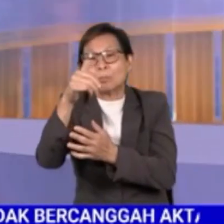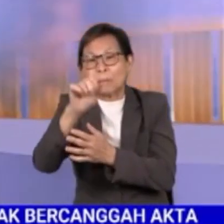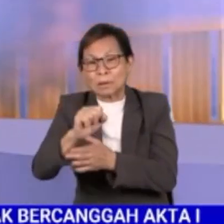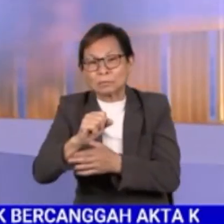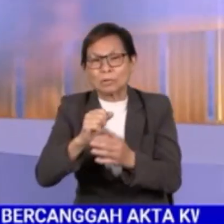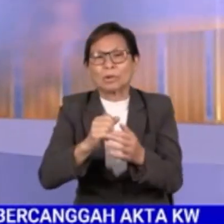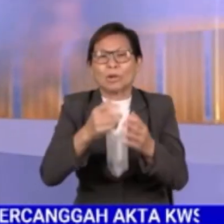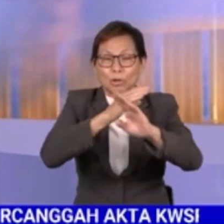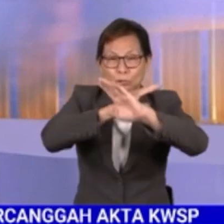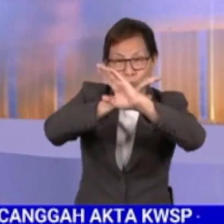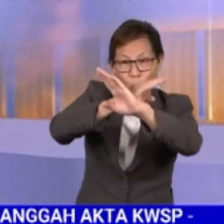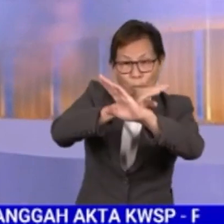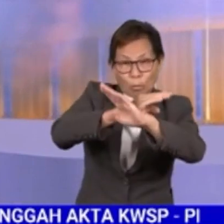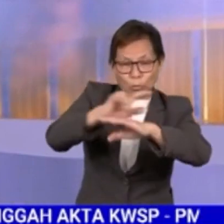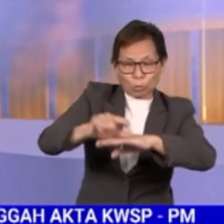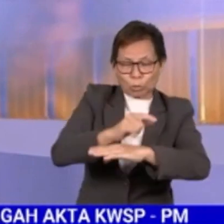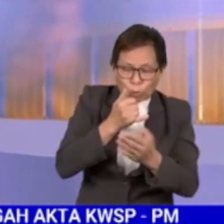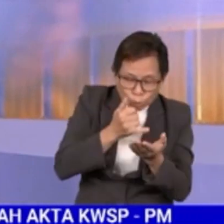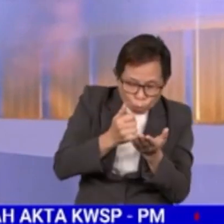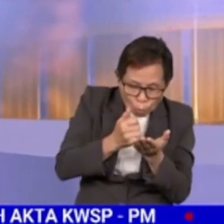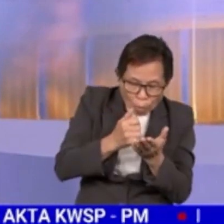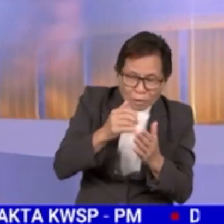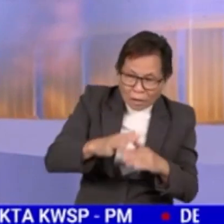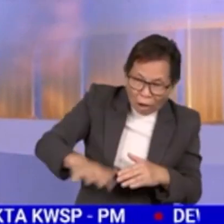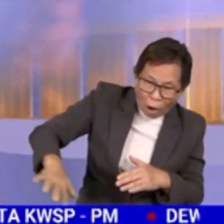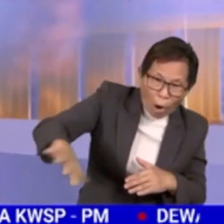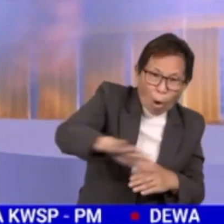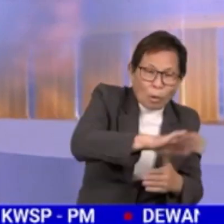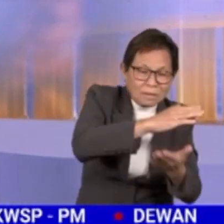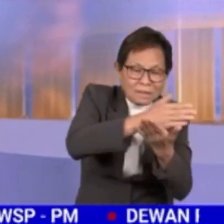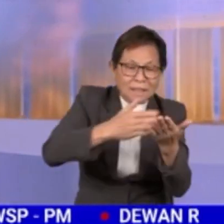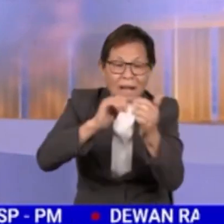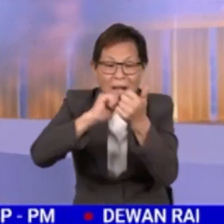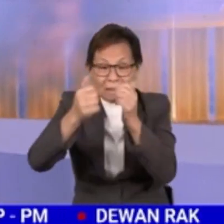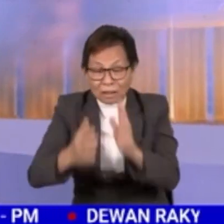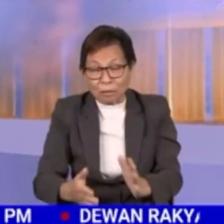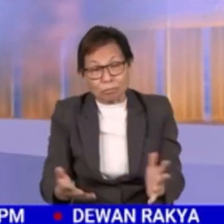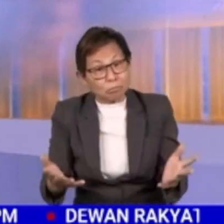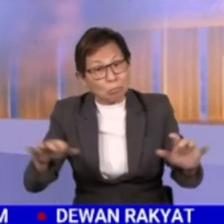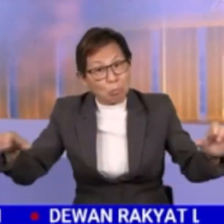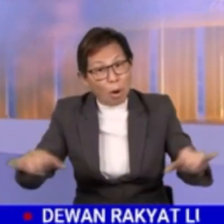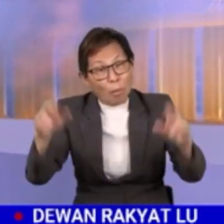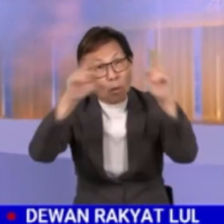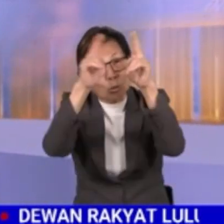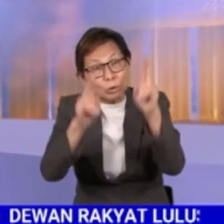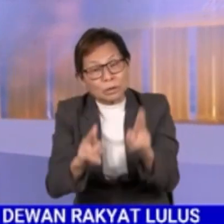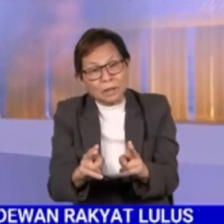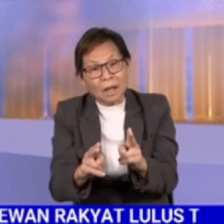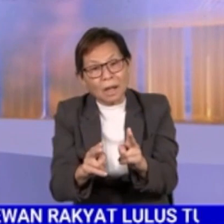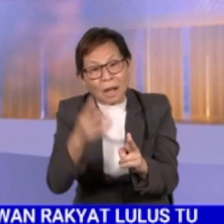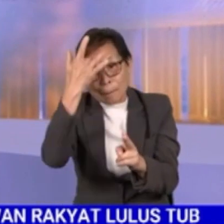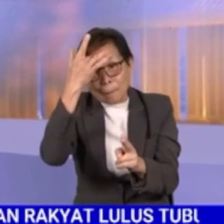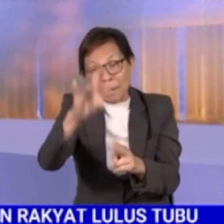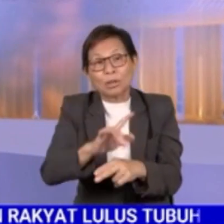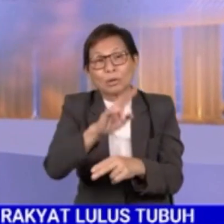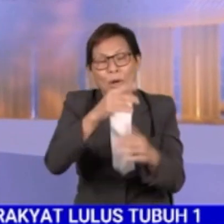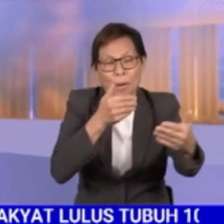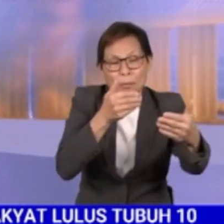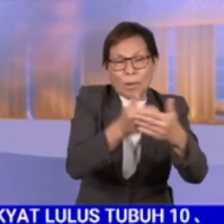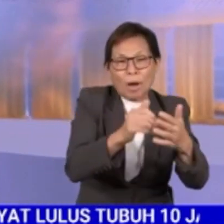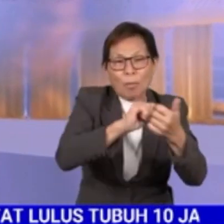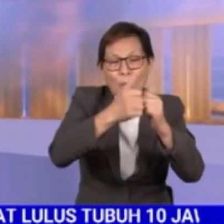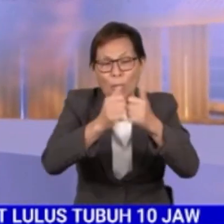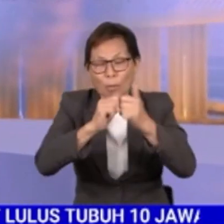membendung penggunaan bahan terlarang dalam kalangan setengah atlet antaranya melakukan ujian pintar menjelang 2 The massa